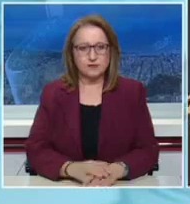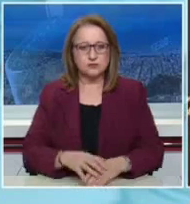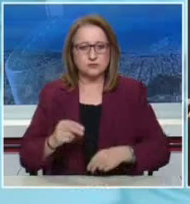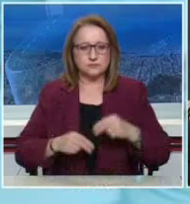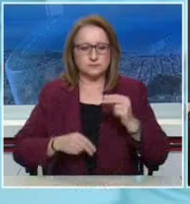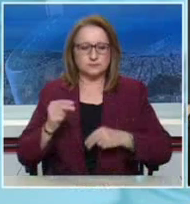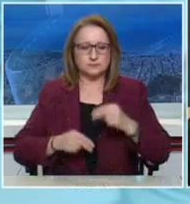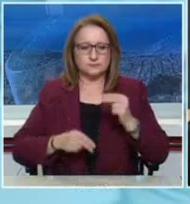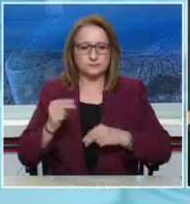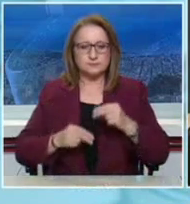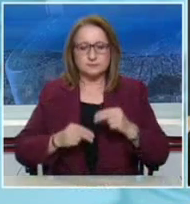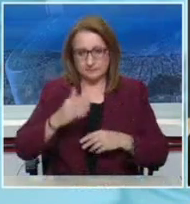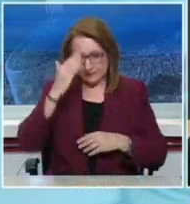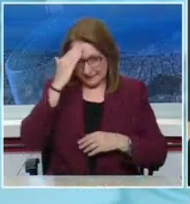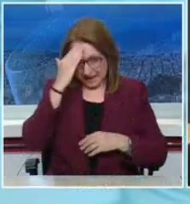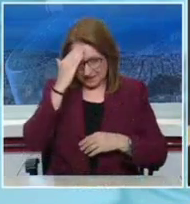σας και χρόνια πολλά σε όλους.